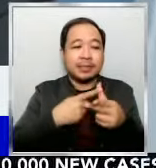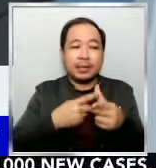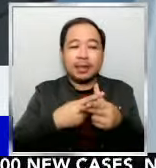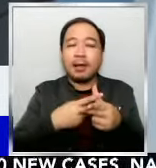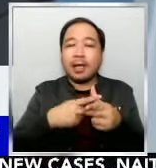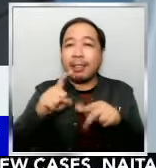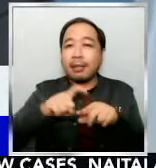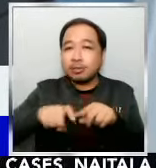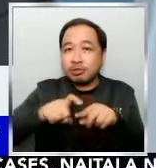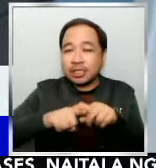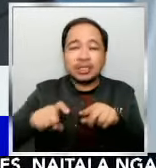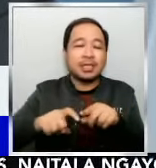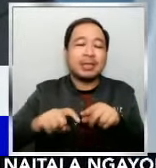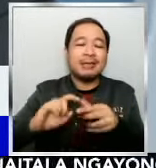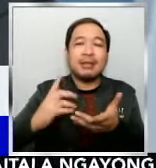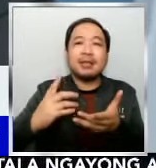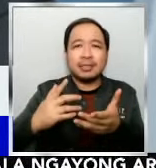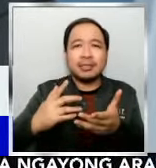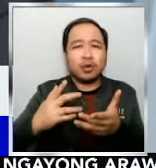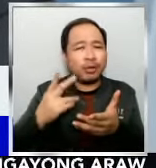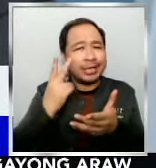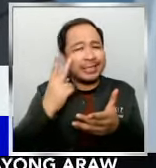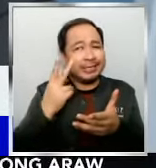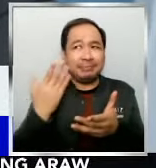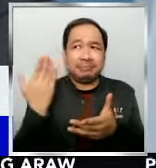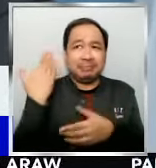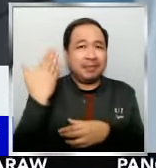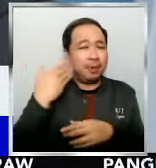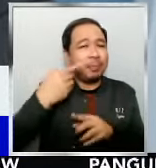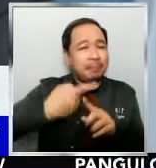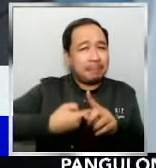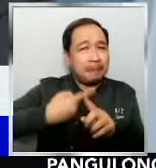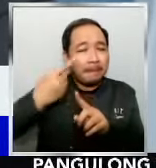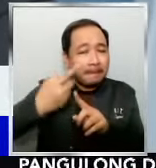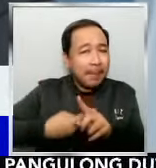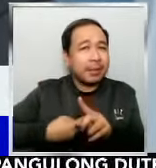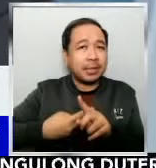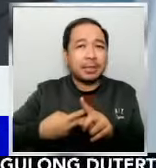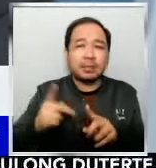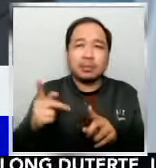LPG. Nung mga nakaraang buwan naman, of course, yung presyo